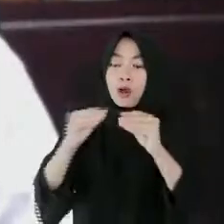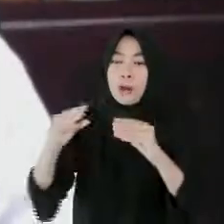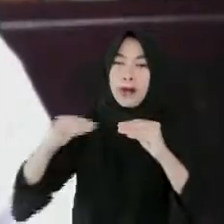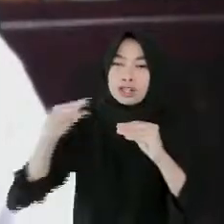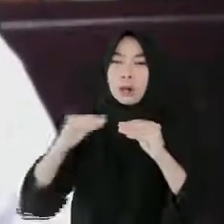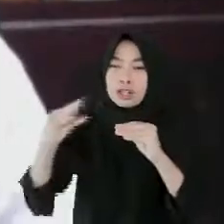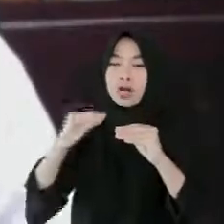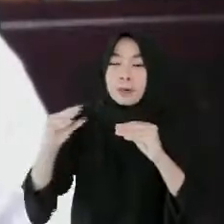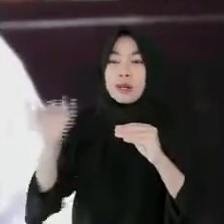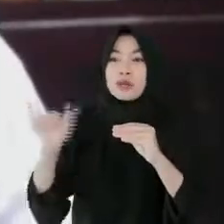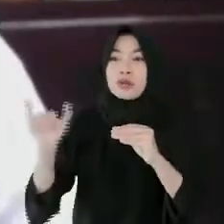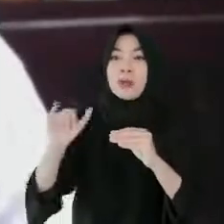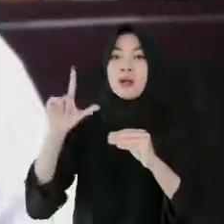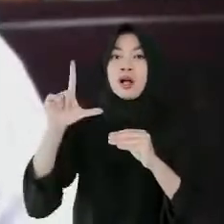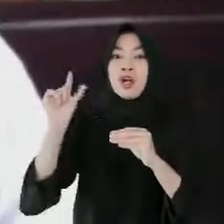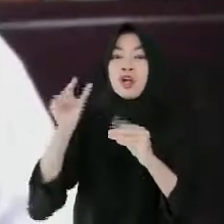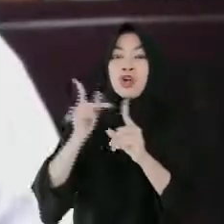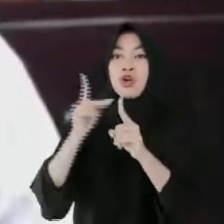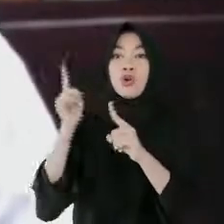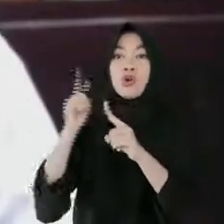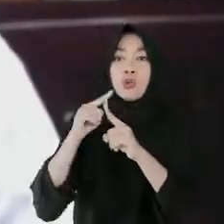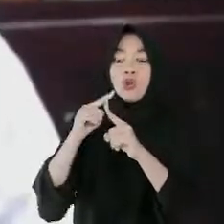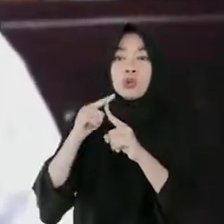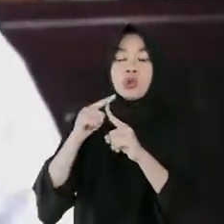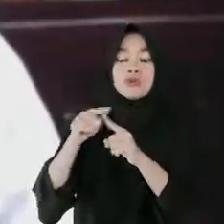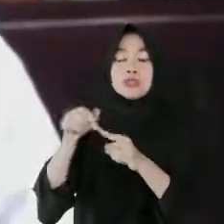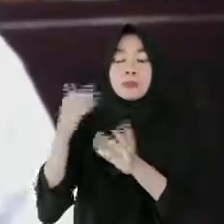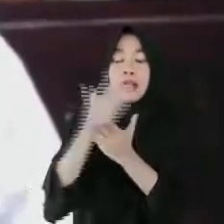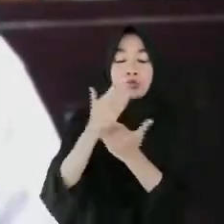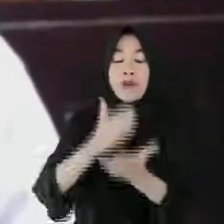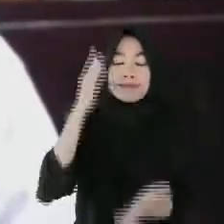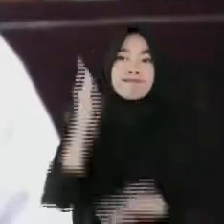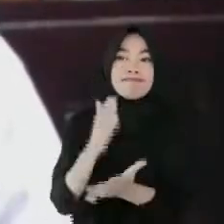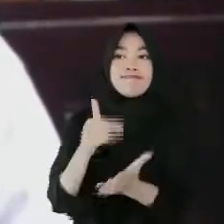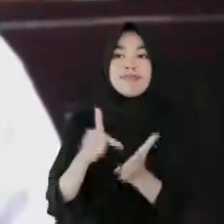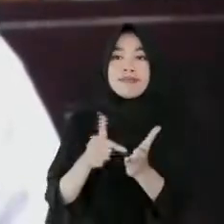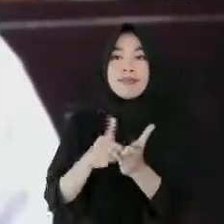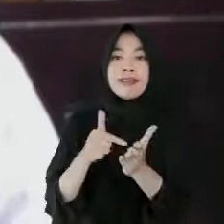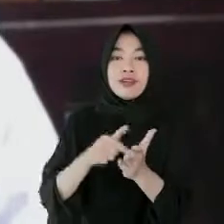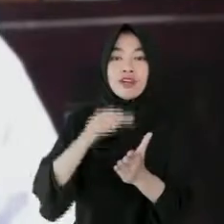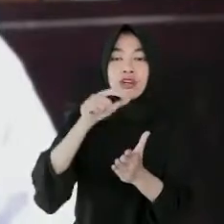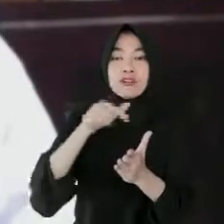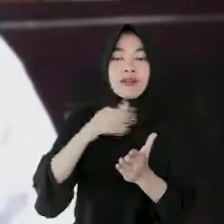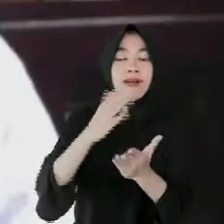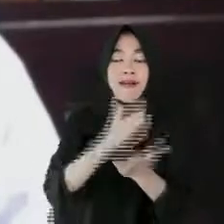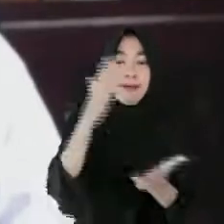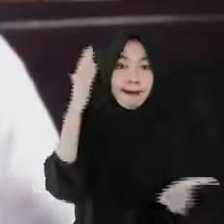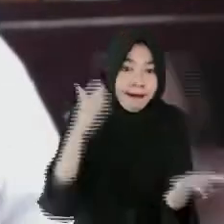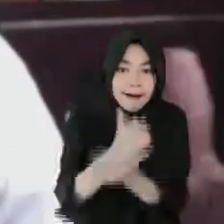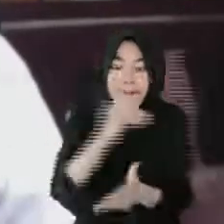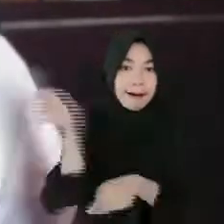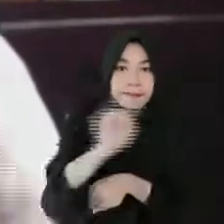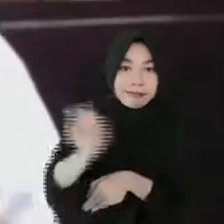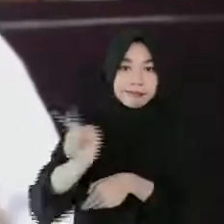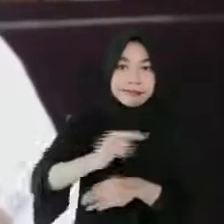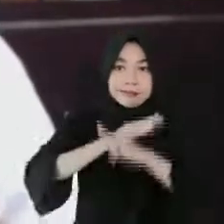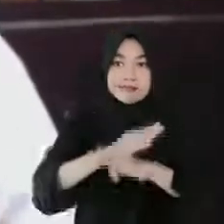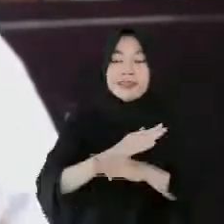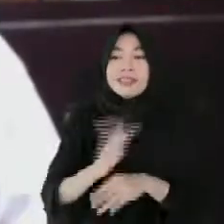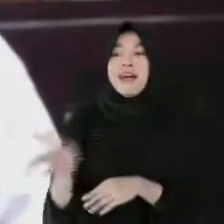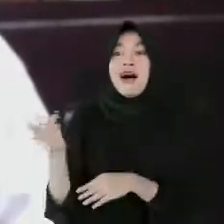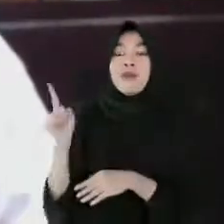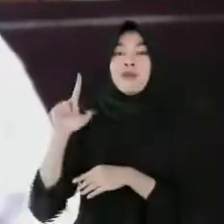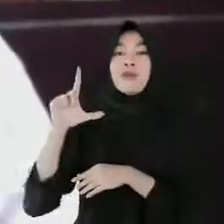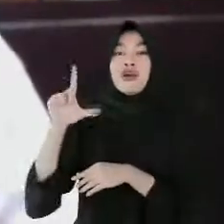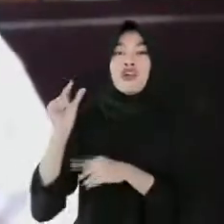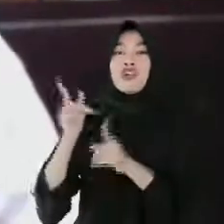Pak zuhud itu dan lebih kapal lebih tegas lagi disampaikan 30 ada pelanggaran Karena baca blog